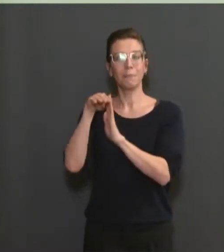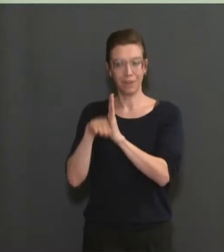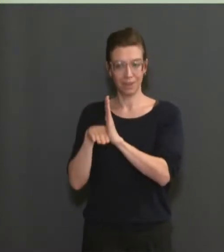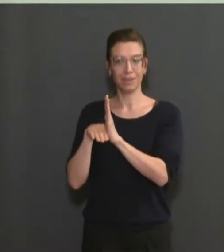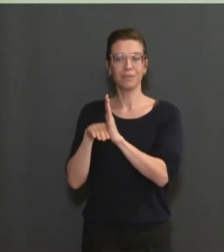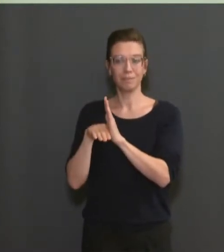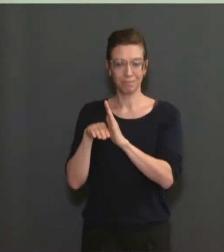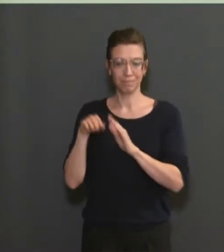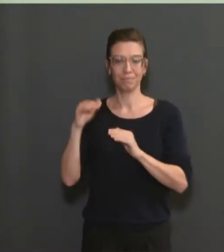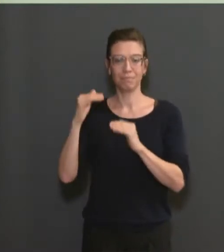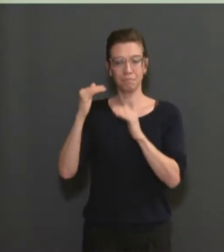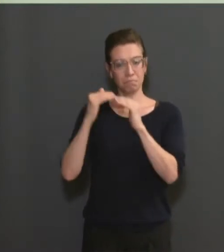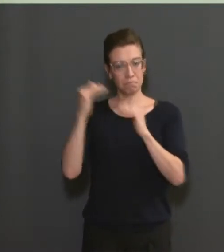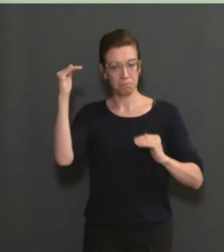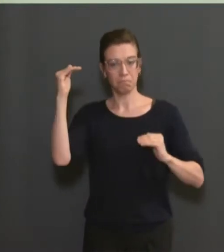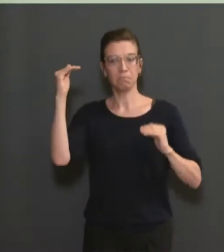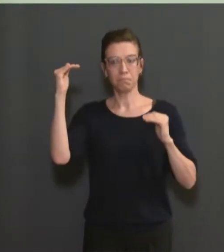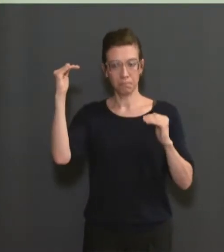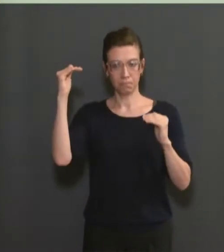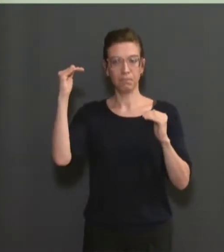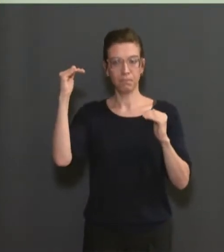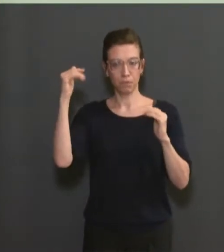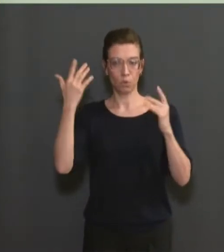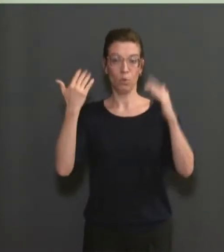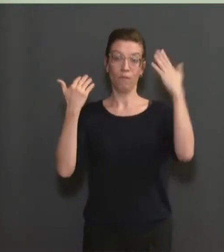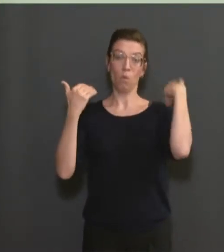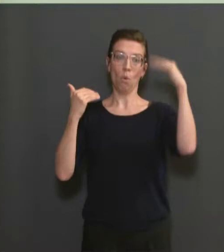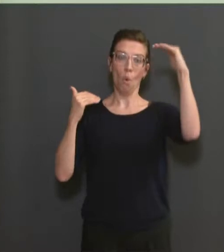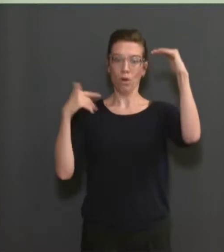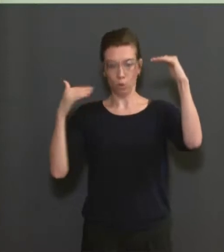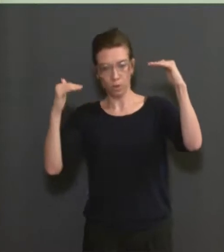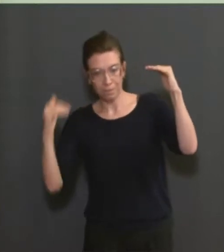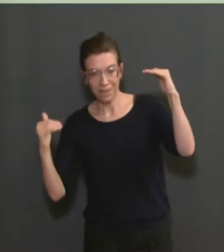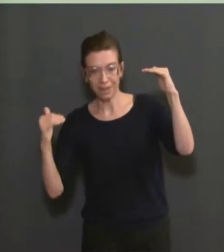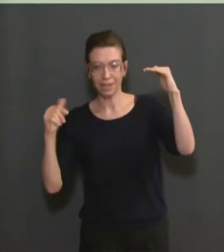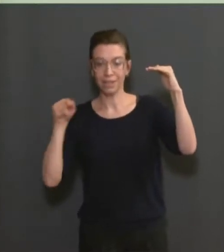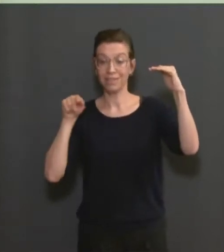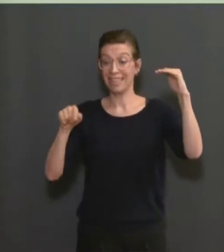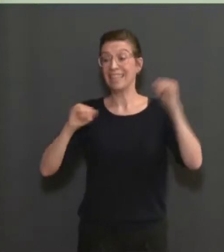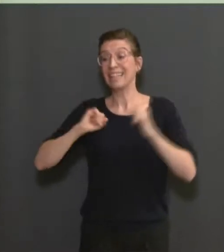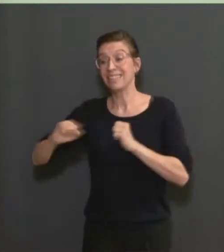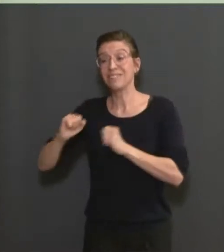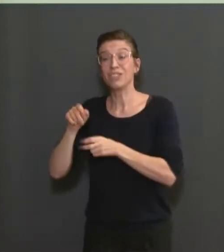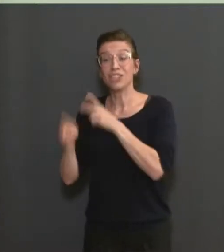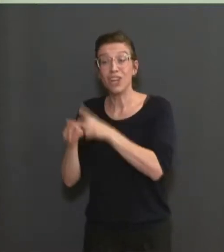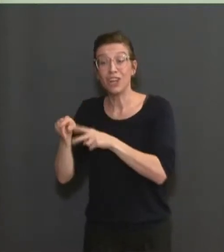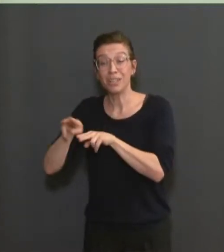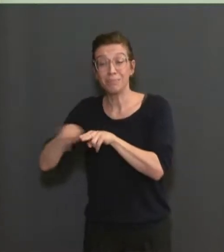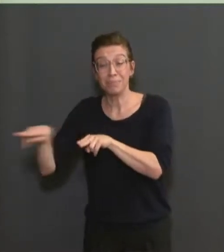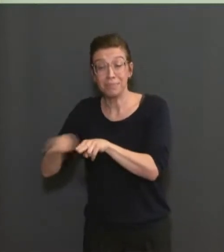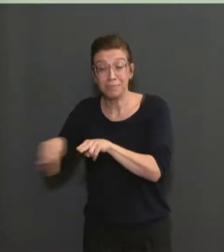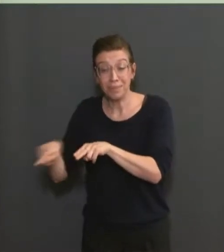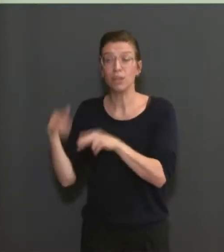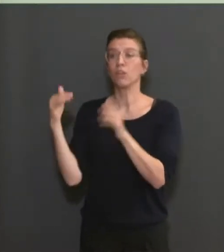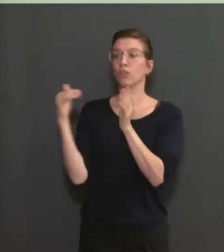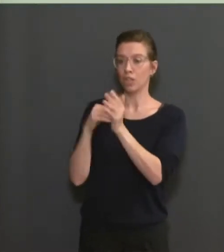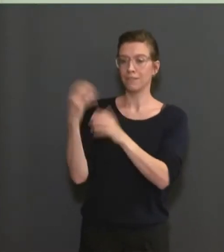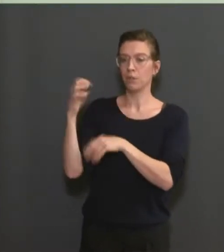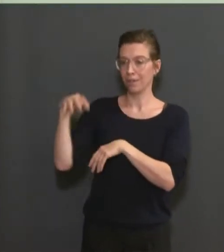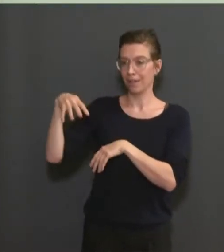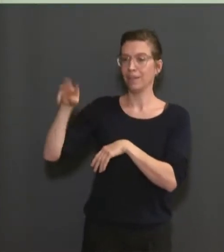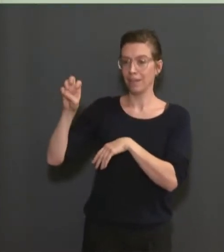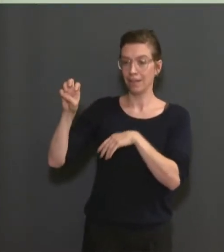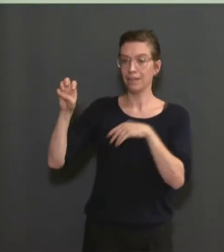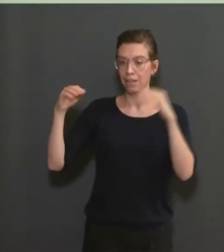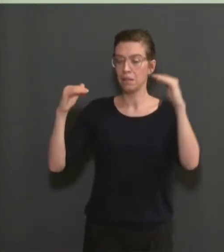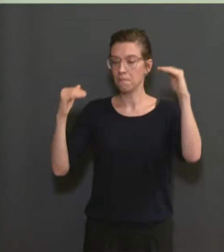1439 patiënten op intensieve zorgen en daarmee lijken we een plateaufase te hebben bereikt. De voorbije 12